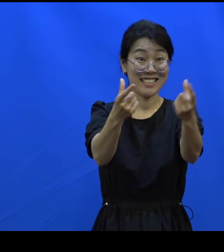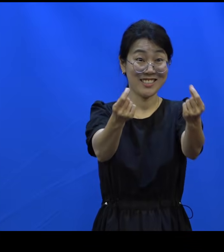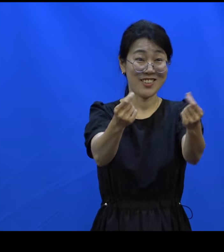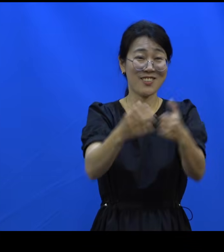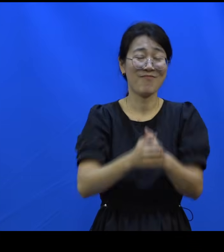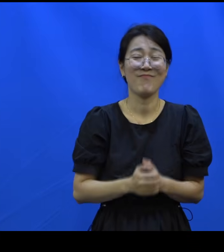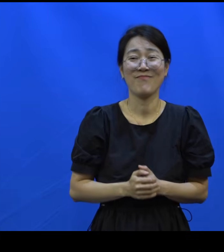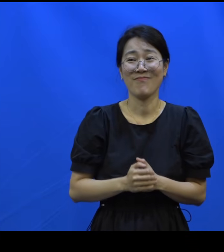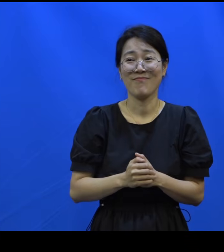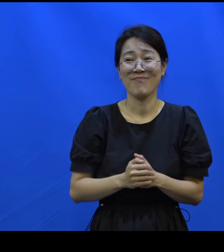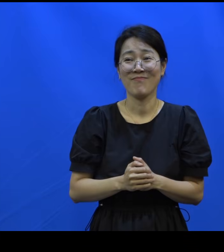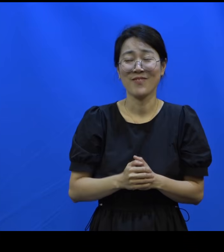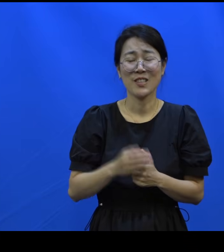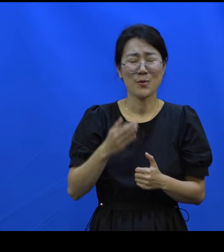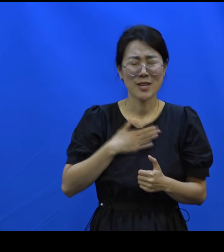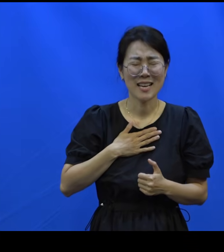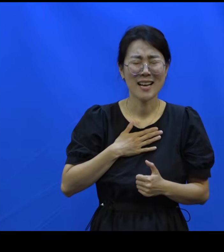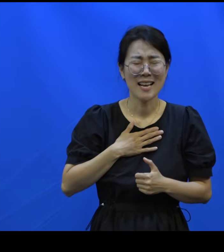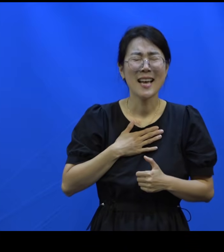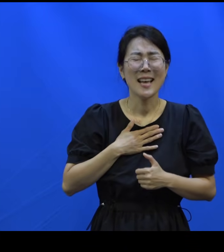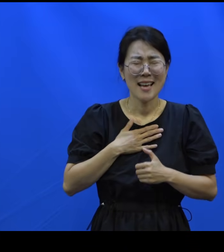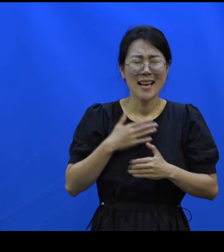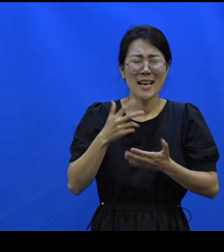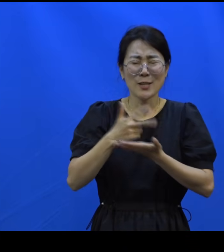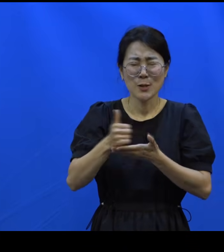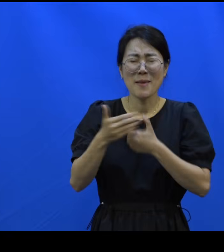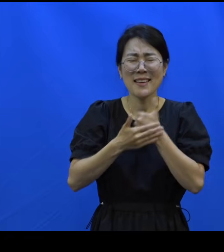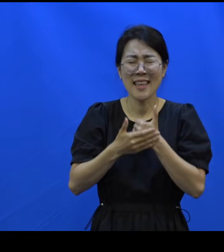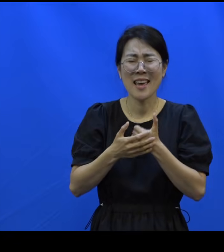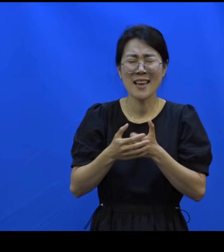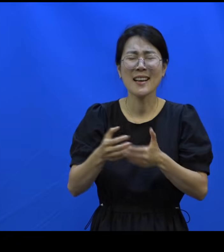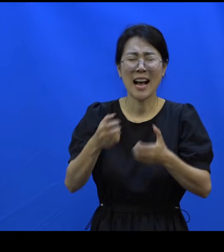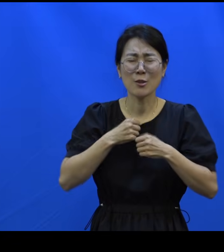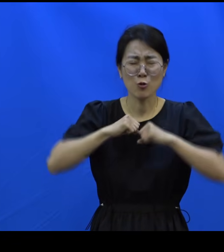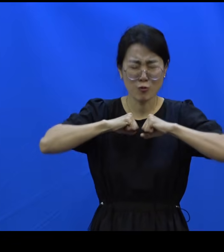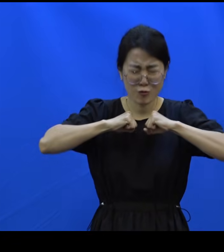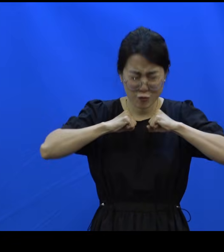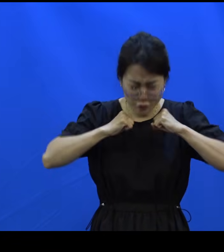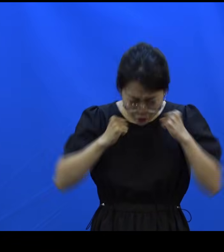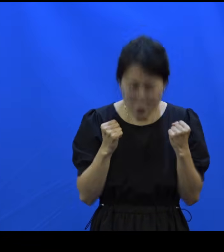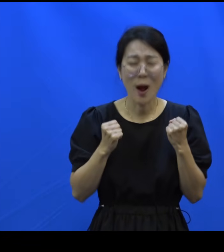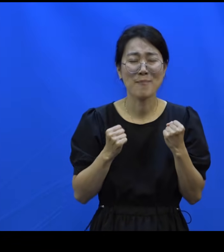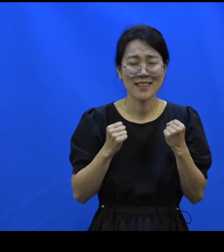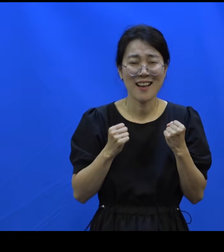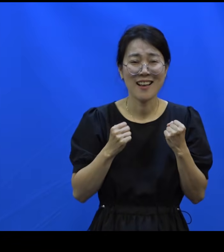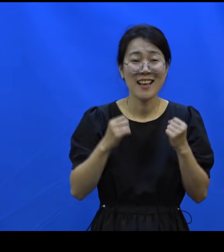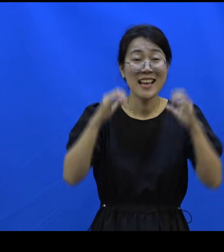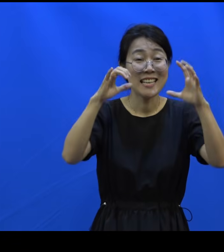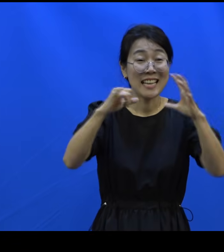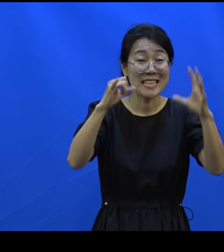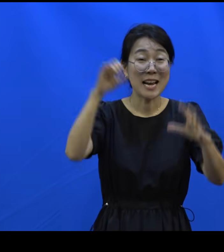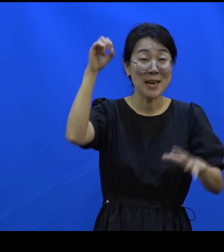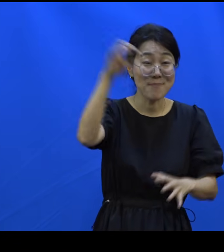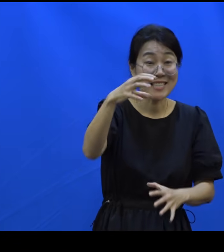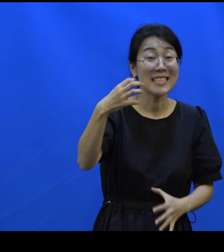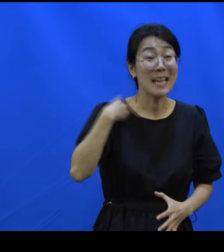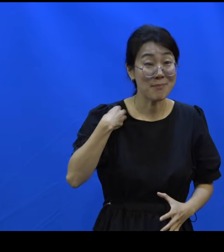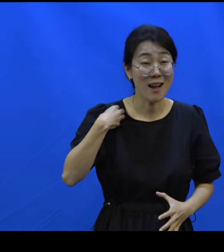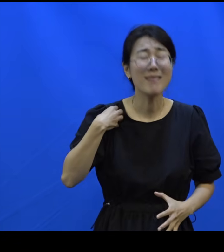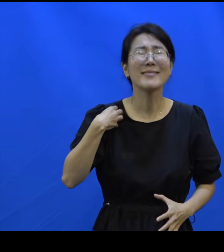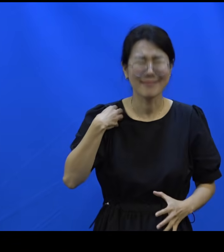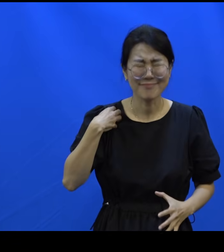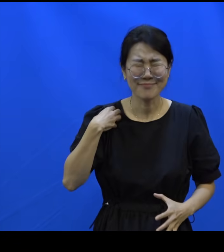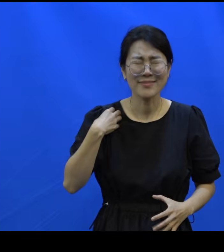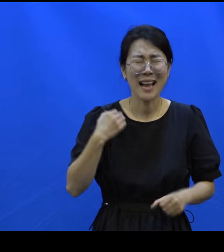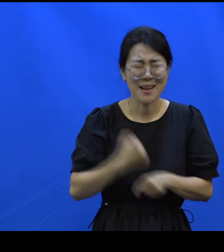주님의 은혜로 그 말씀에 순종하고자 할 때 우리의 삶을 통하여 이 세상에 빛이 되고 이 혼란한 세상에